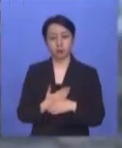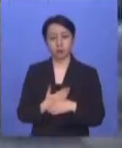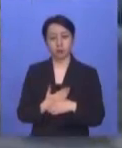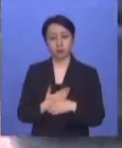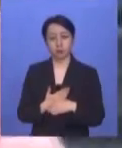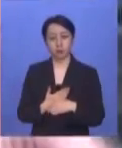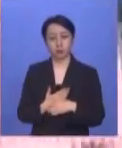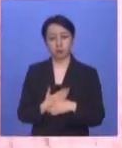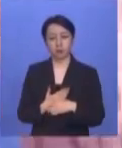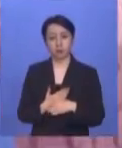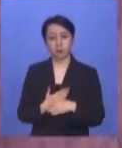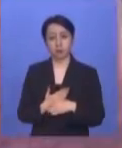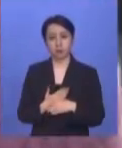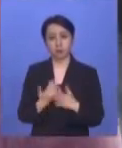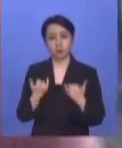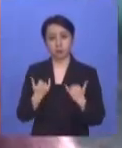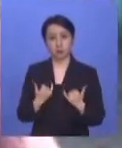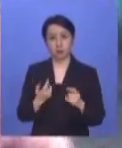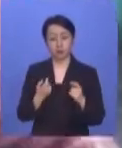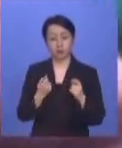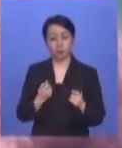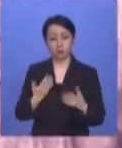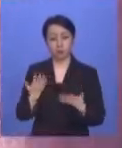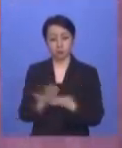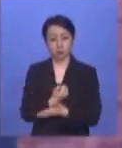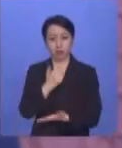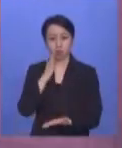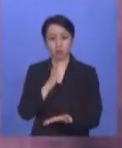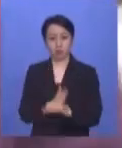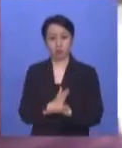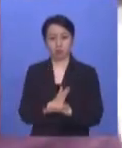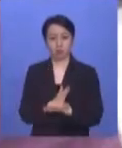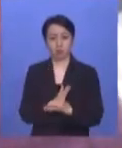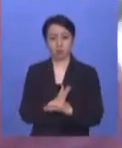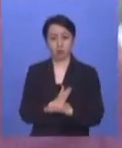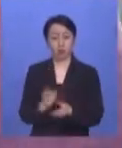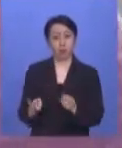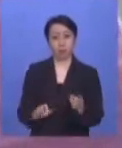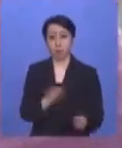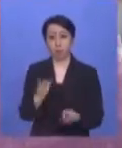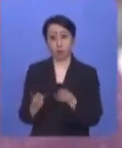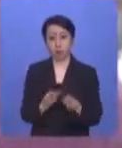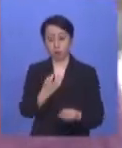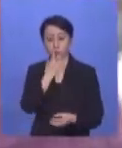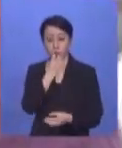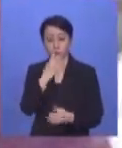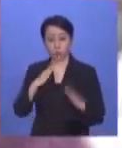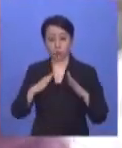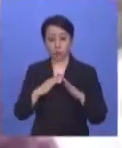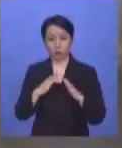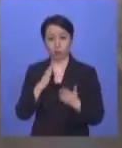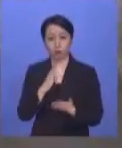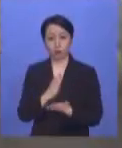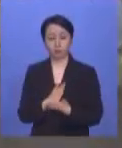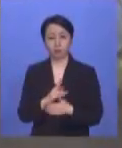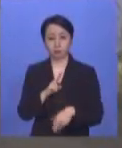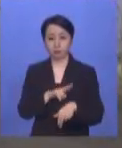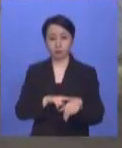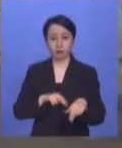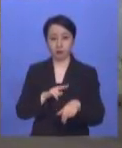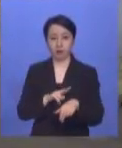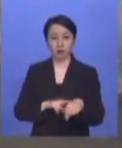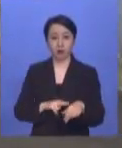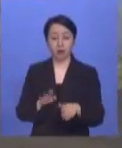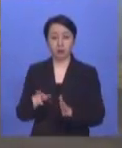Вот теперь нам маленькое спасение есть и печку затопили тепло в дом пошло полицейские